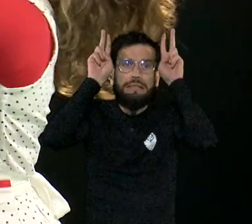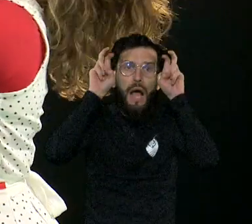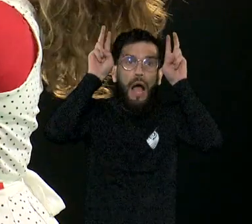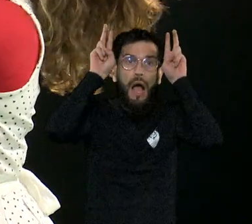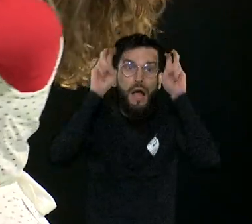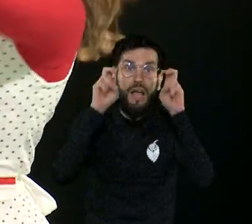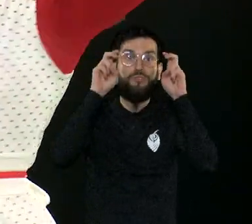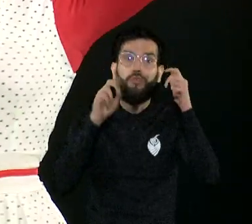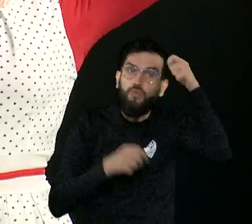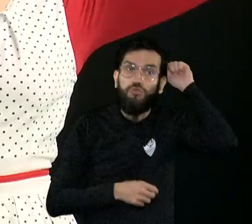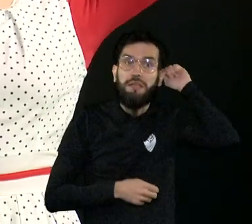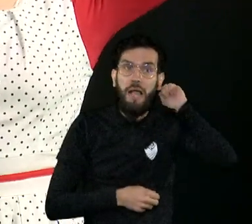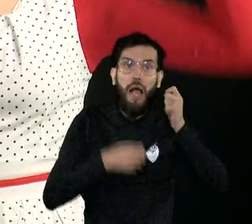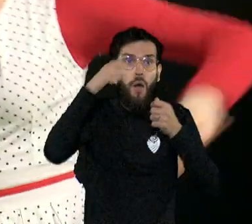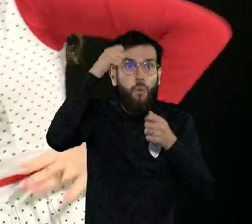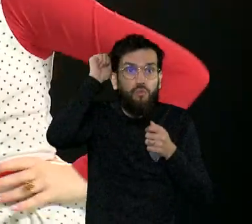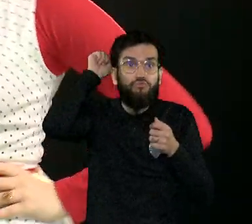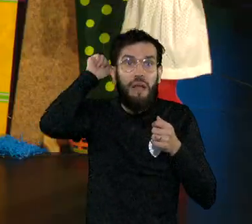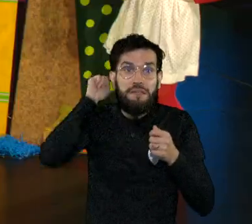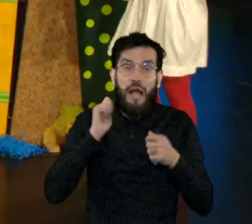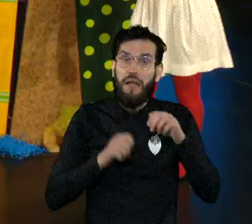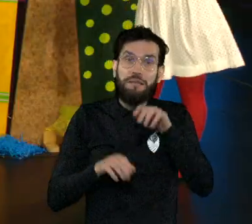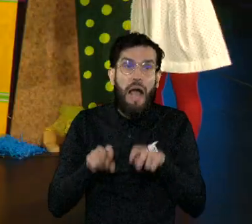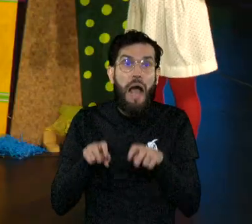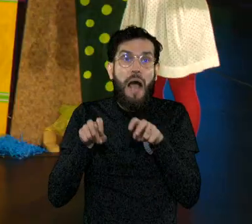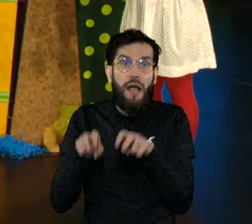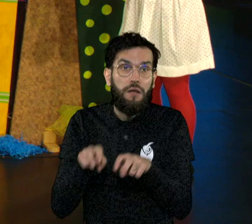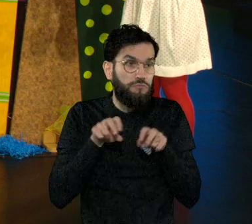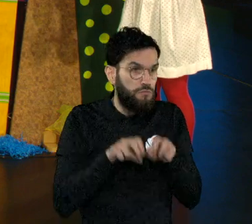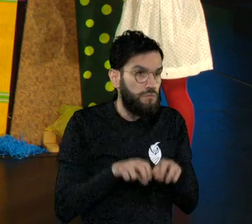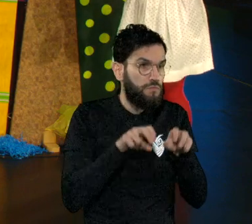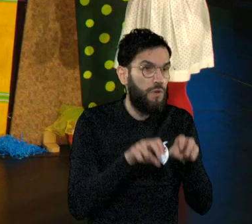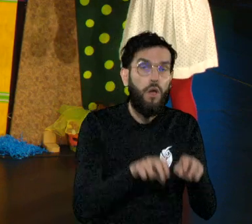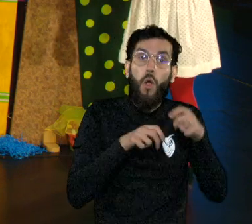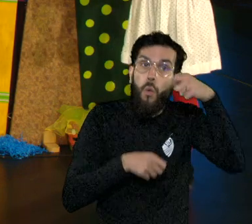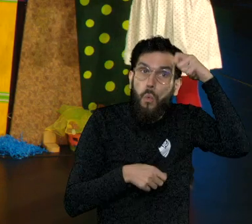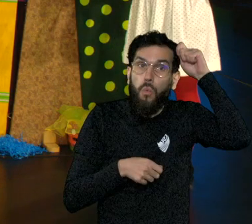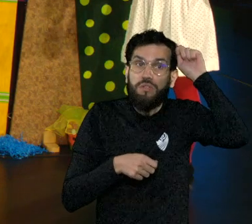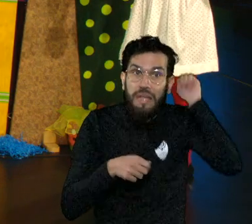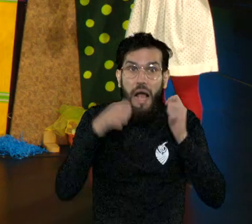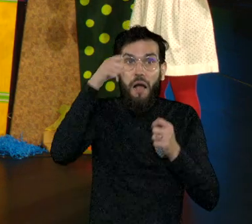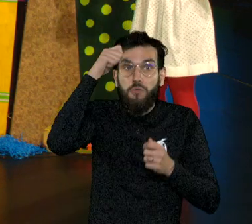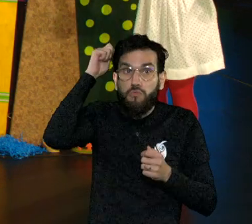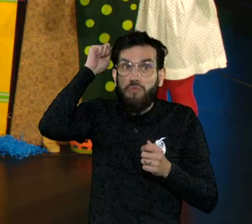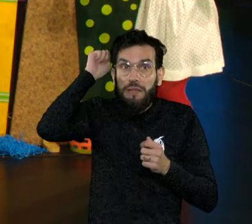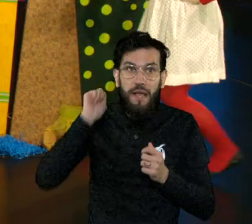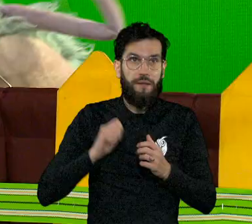Sa, ušiačik uče sa, hopi cupi učeš sa, hopi cupi učeš